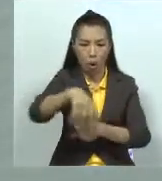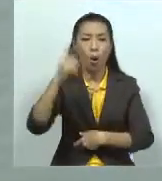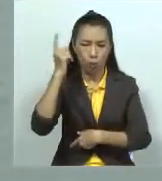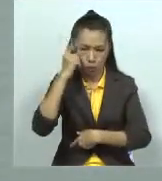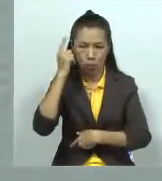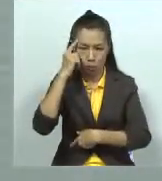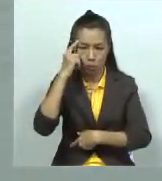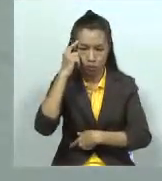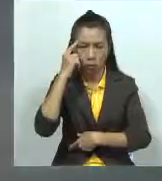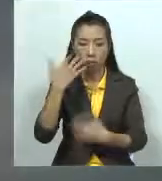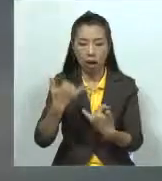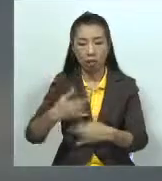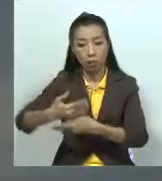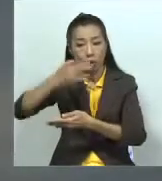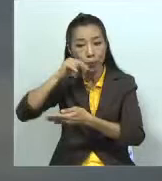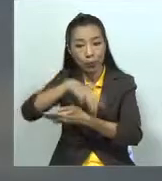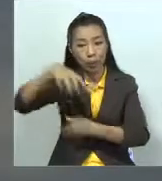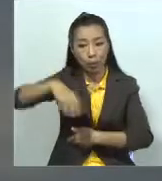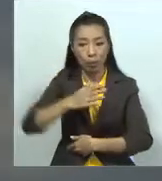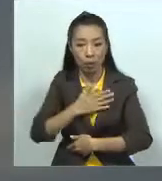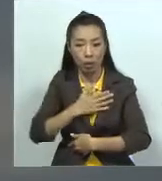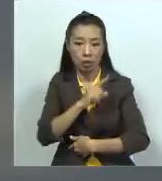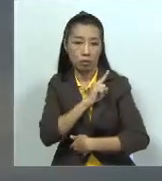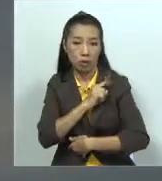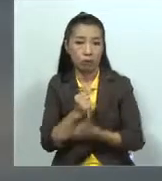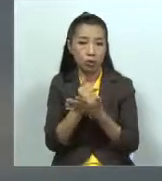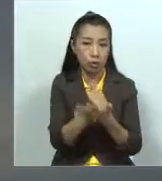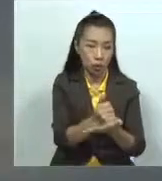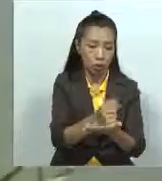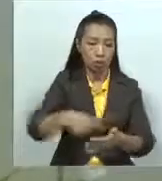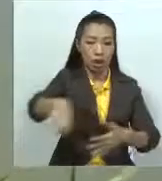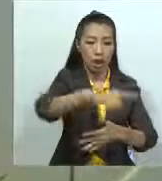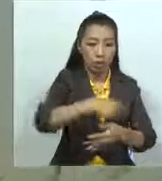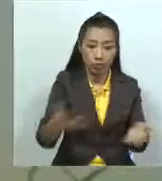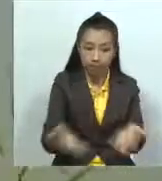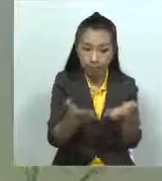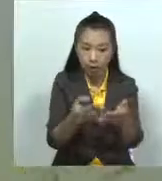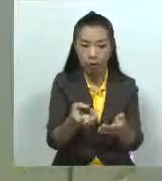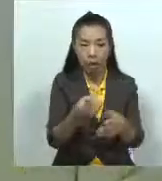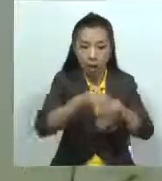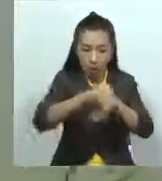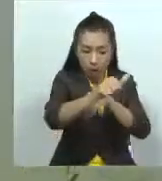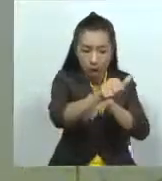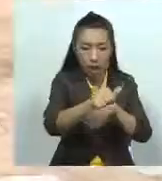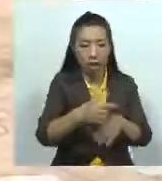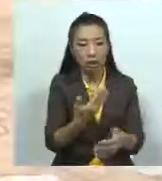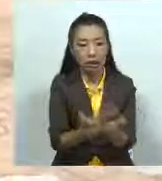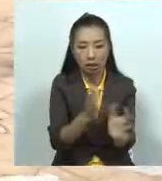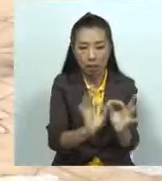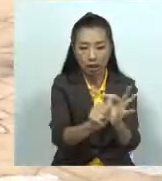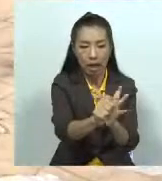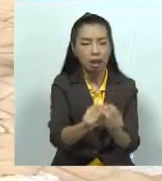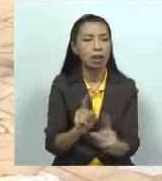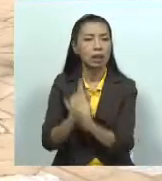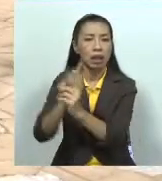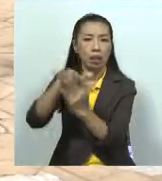นะครับหน้าที่ของเราก็คือช่วยเหลือเขาสนับสนุนเขาลดต้นทุนเขาให้ได้ตามหลักการของทางกระทรวงทางรัฐบาล